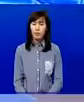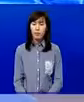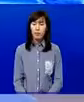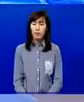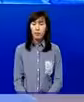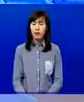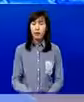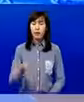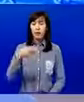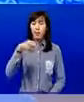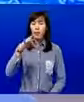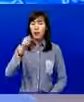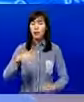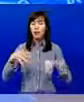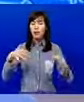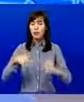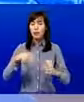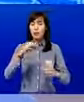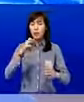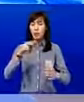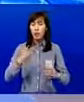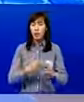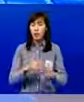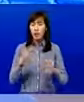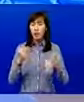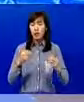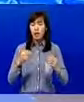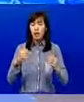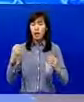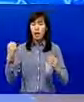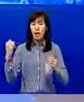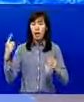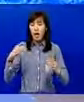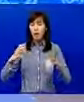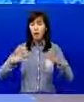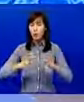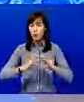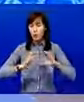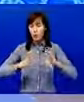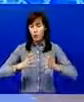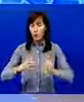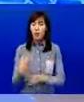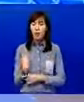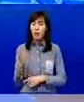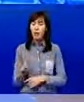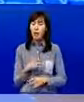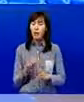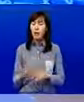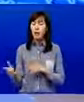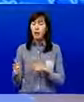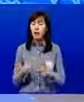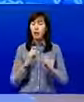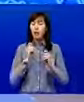Реал Мадрид клубының шабуылшысы Криштиан Роналду биыл тағы алтын доп егері атанды. Френс футбол журналы тағайындайтын айтулы